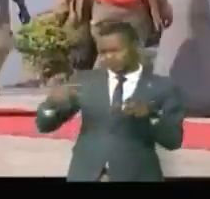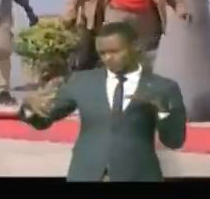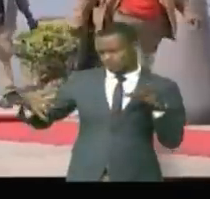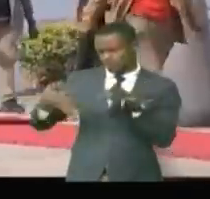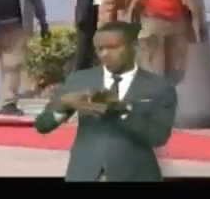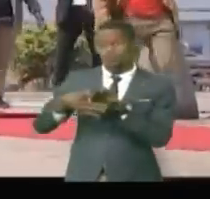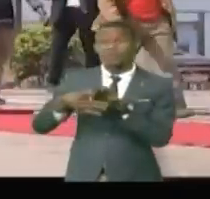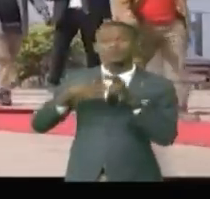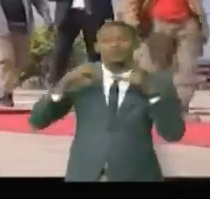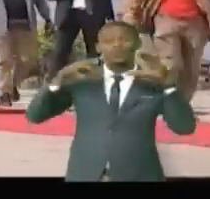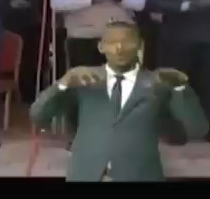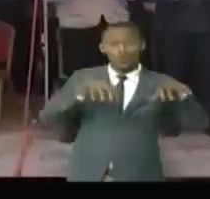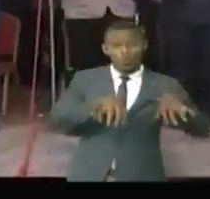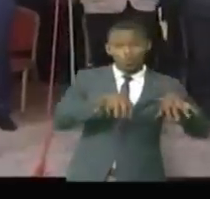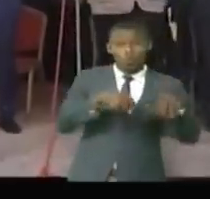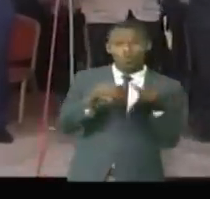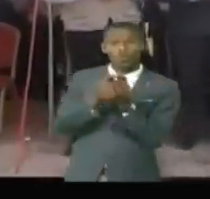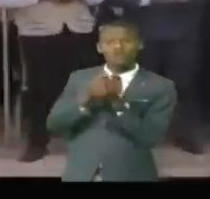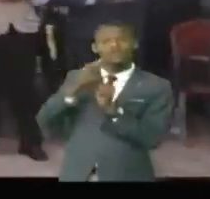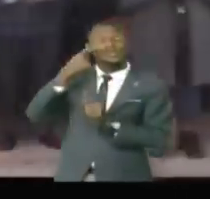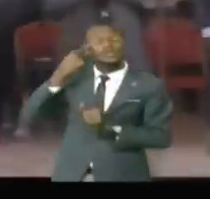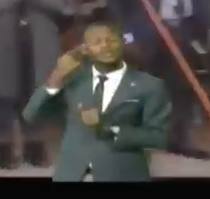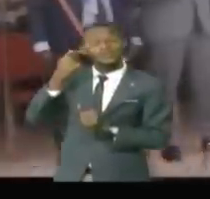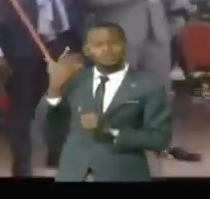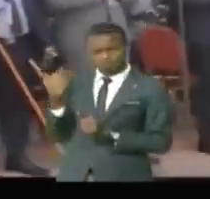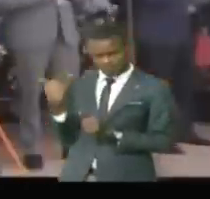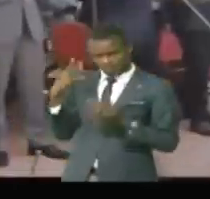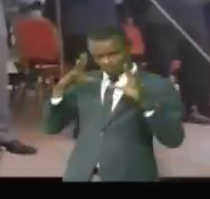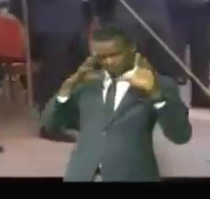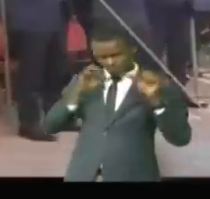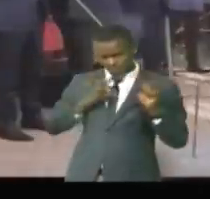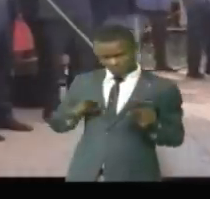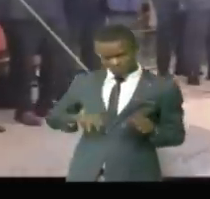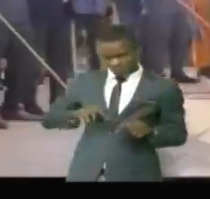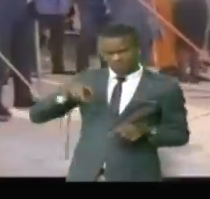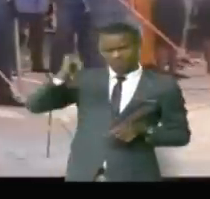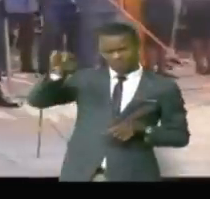séjour de l'inauguration, ovationné par l'assistance.